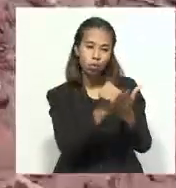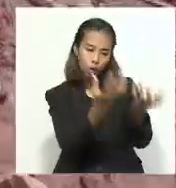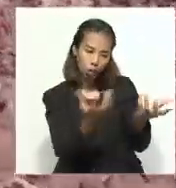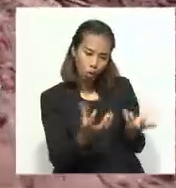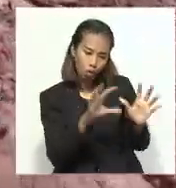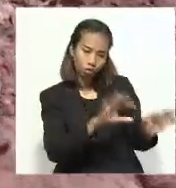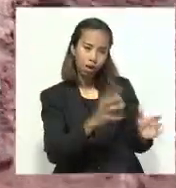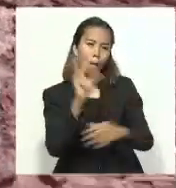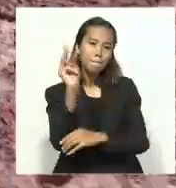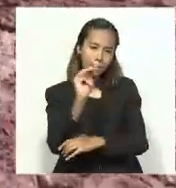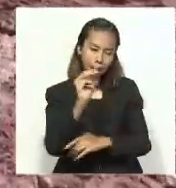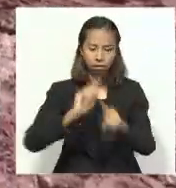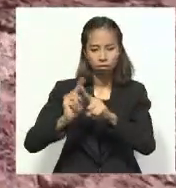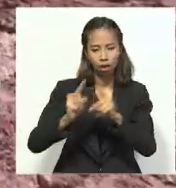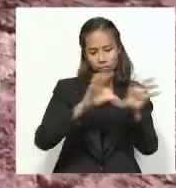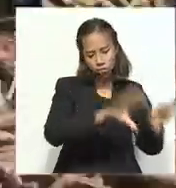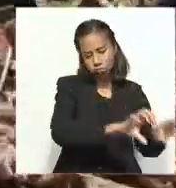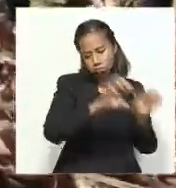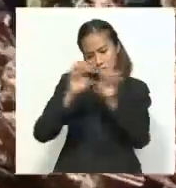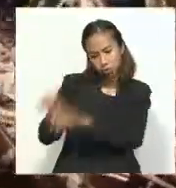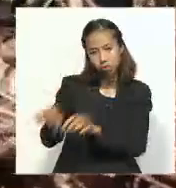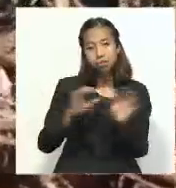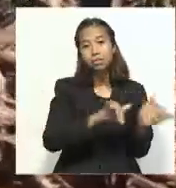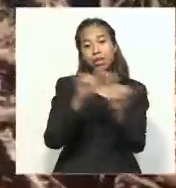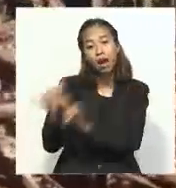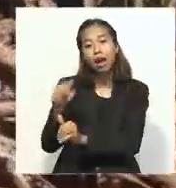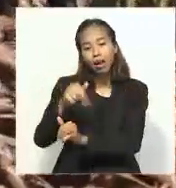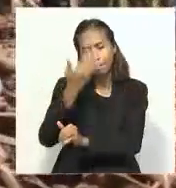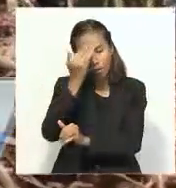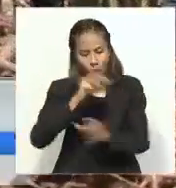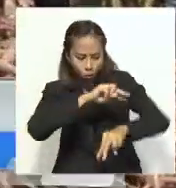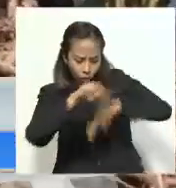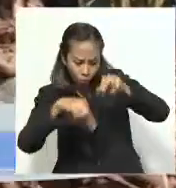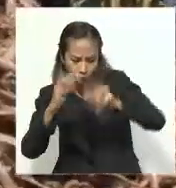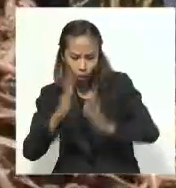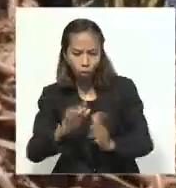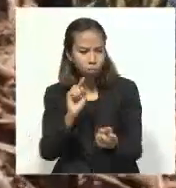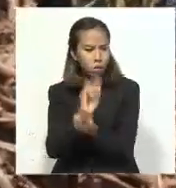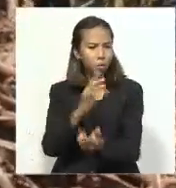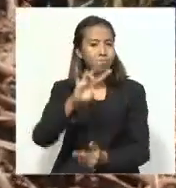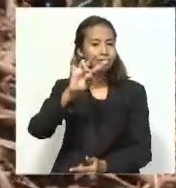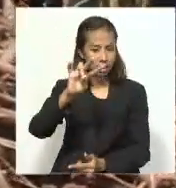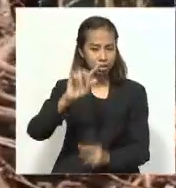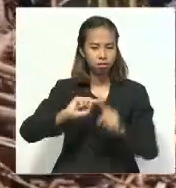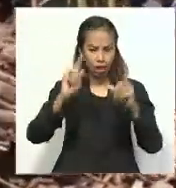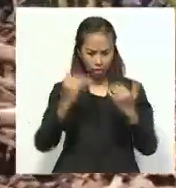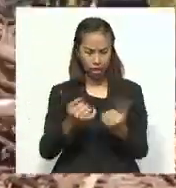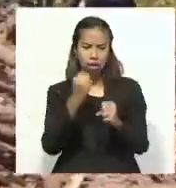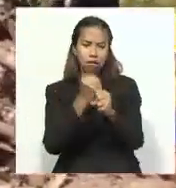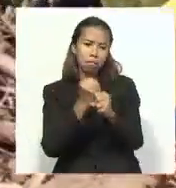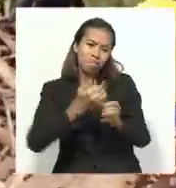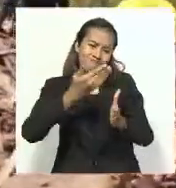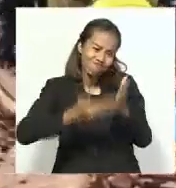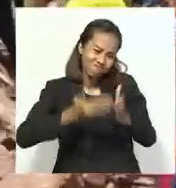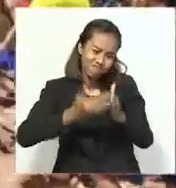สิ่งของและย้ายกิ่งไม้ที่ไหลมากับน้ำออกจากพื้นที่เพื่อค้นหาผู้สูญหายอีก7คนแต่ว่าการทำงานยังลำบากเนื่องจากมีโคล